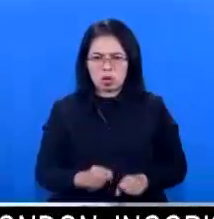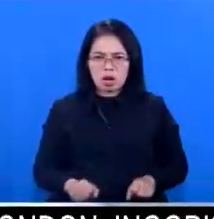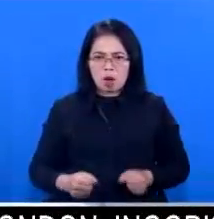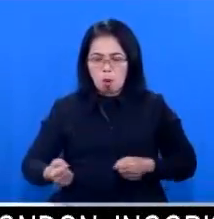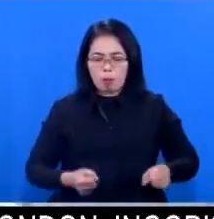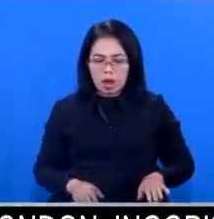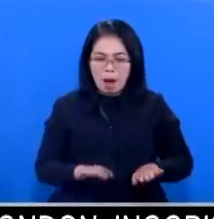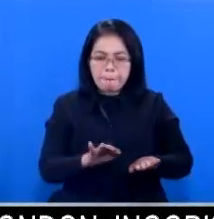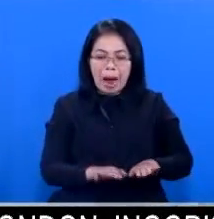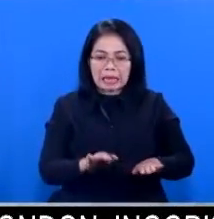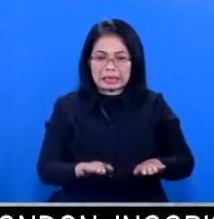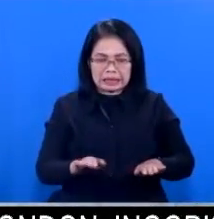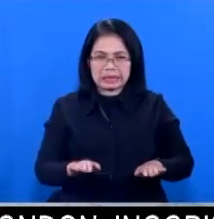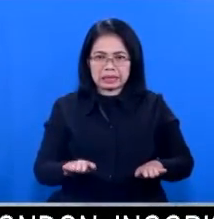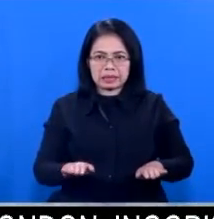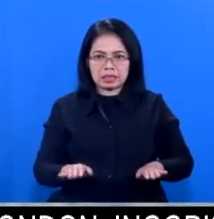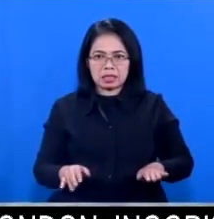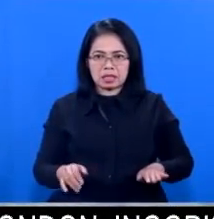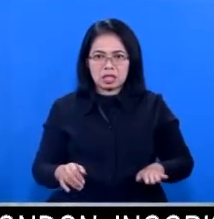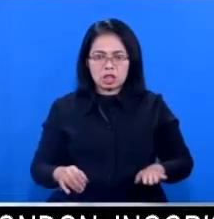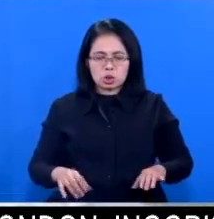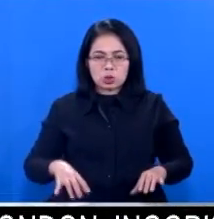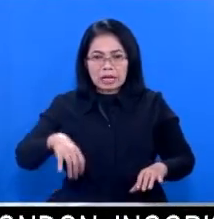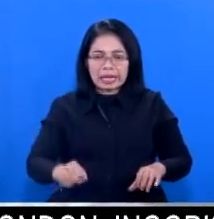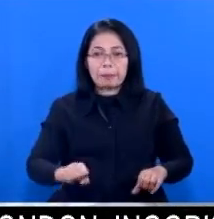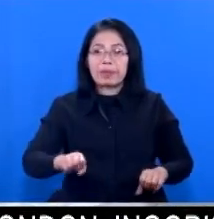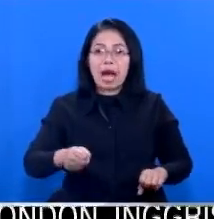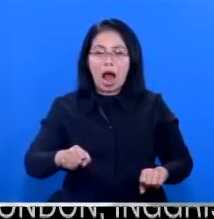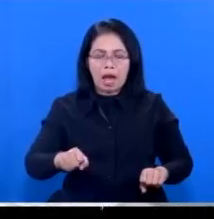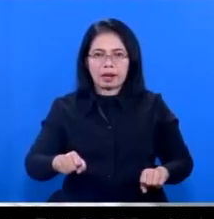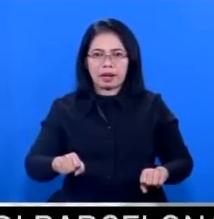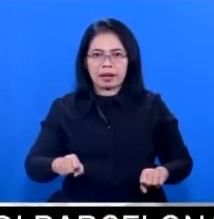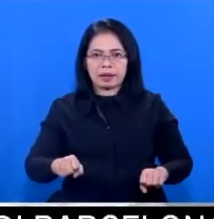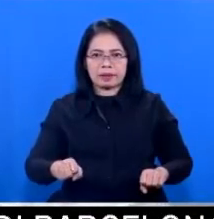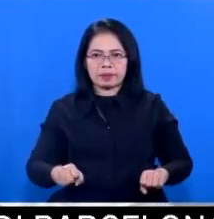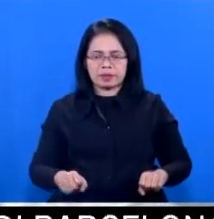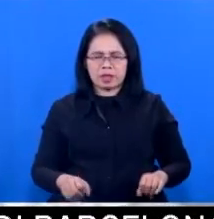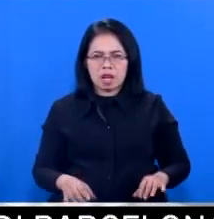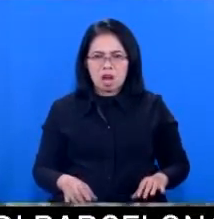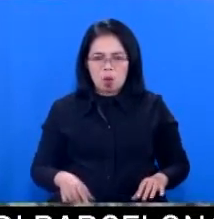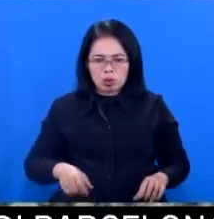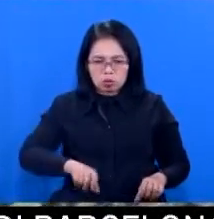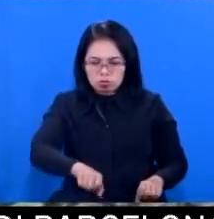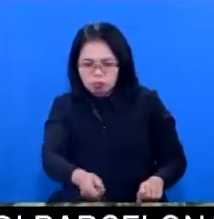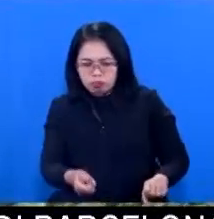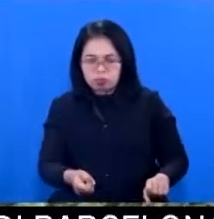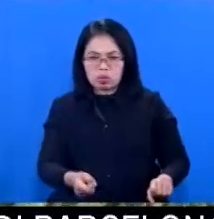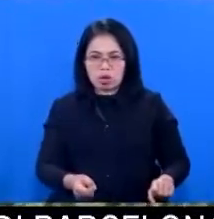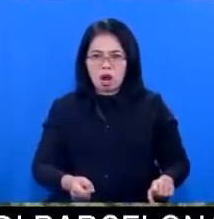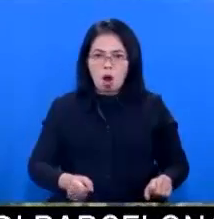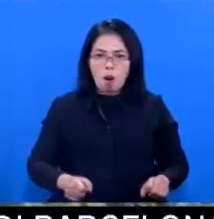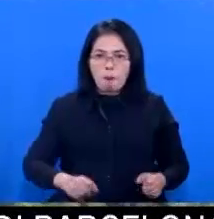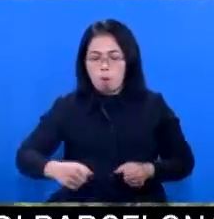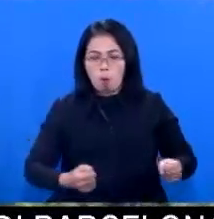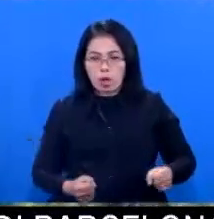dan pemilik meyakini sudah direm tangan. Namun saat batu penahan roda diambil, mobil maju, melaju mundur.